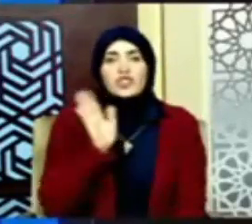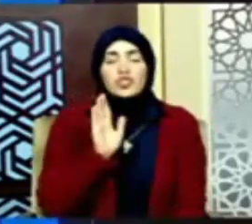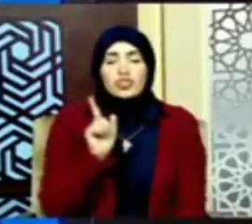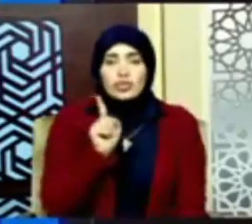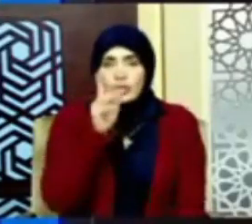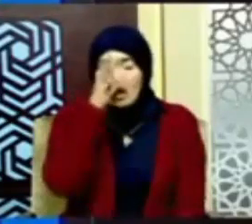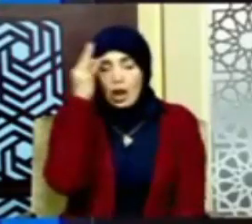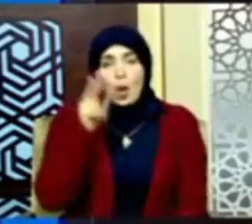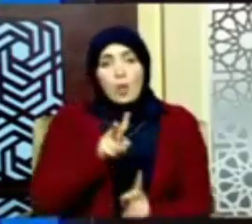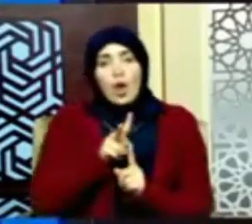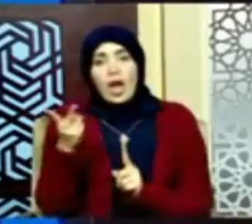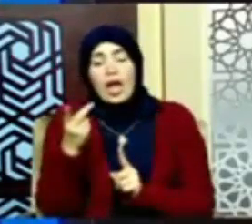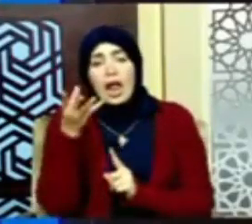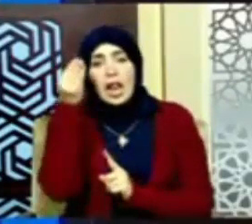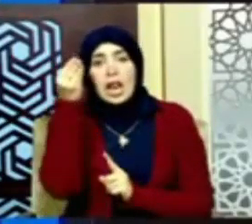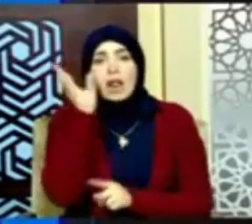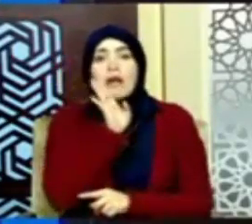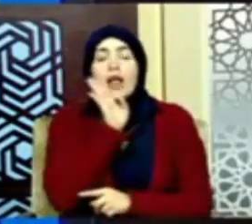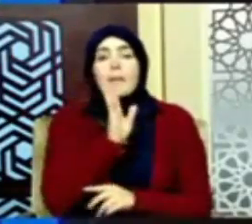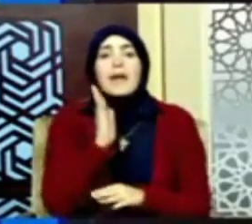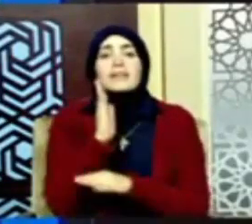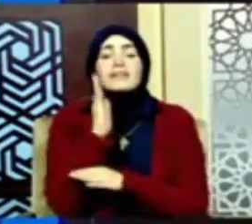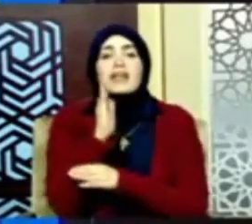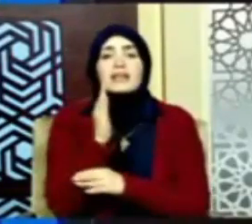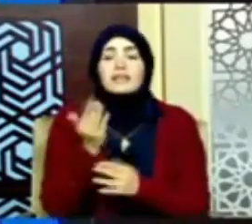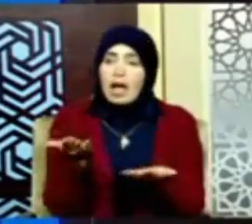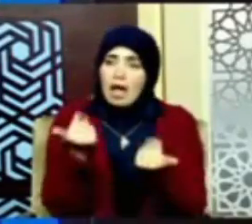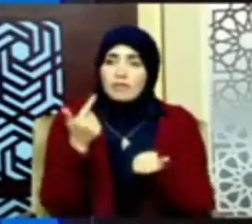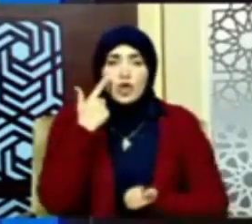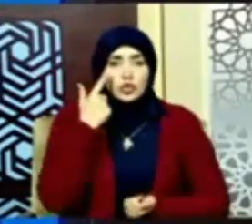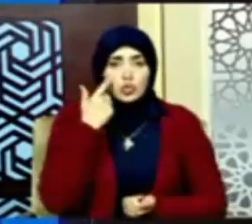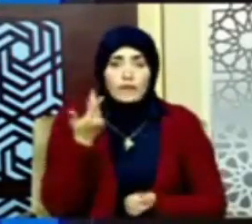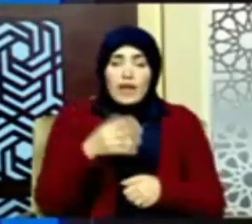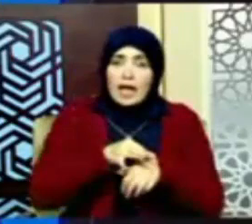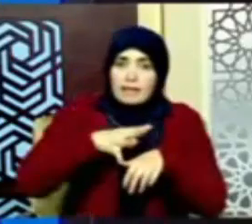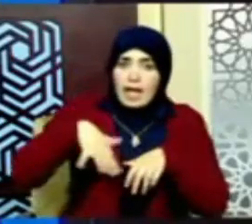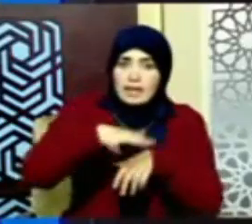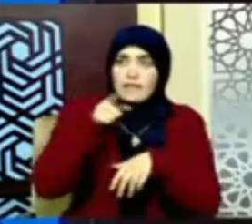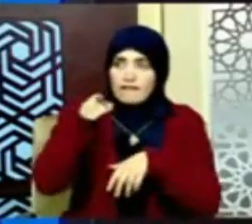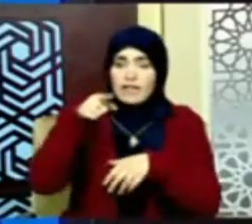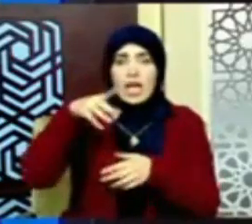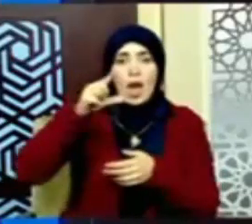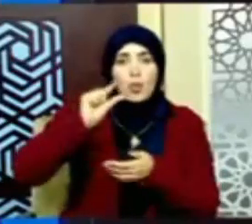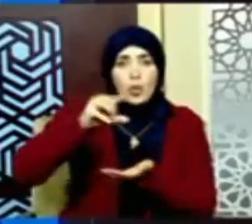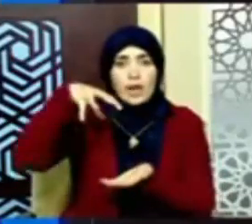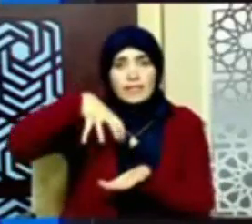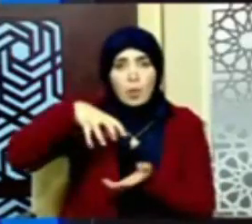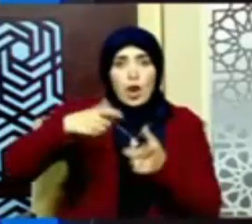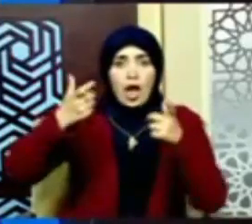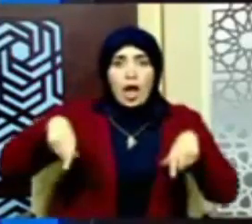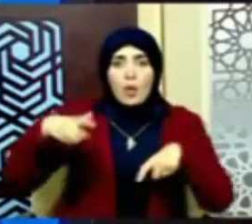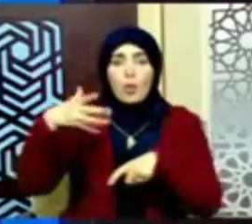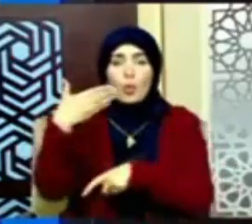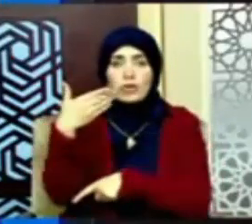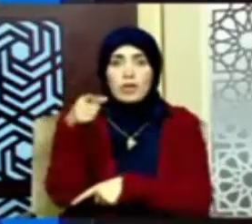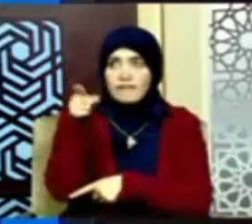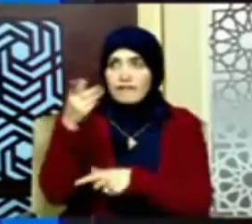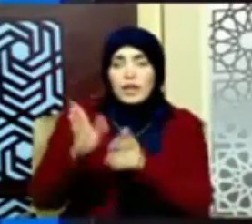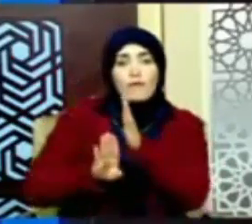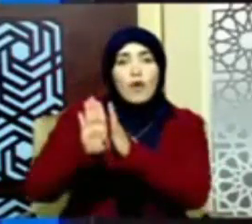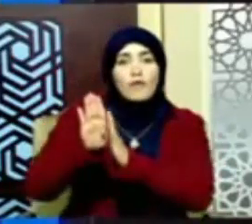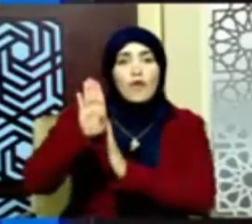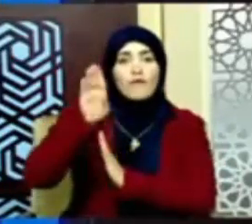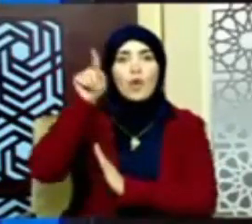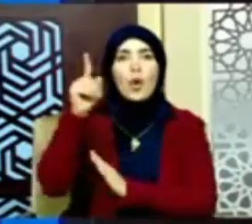أو حد اليمان، أروني أمة بلغت مناها بغير العلم